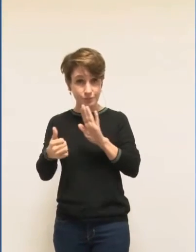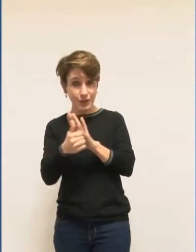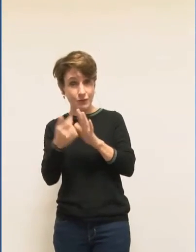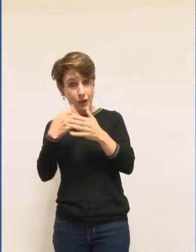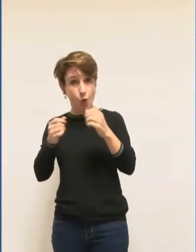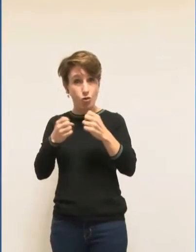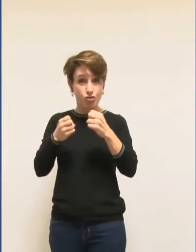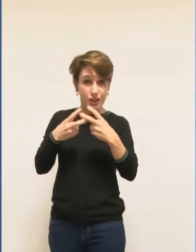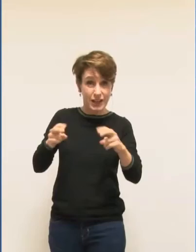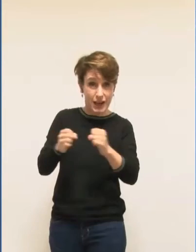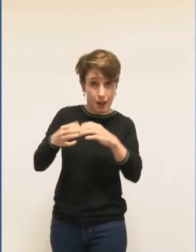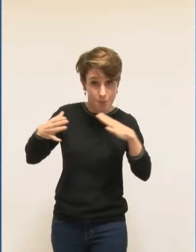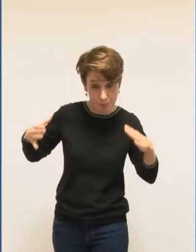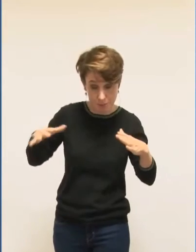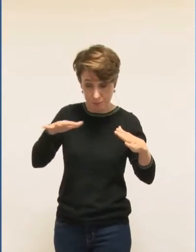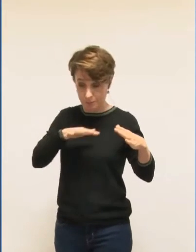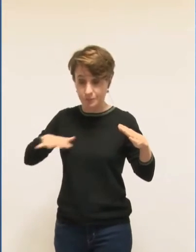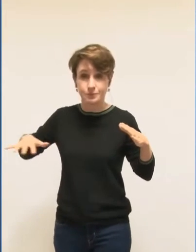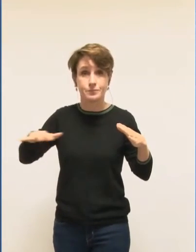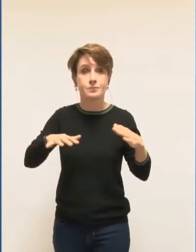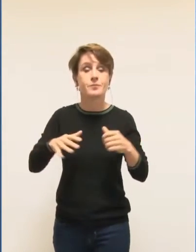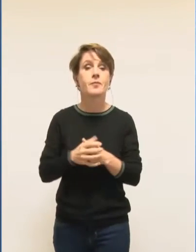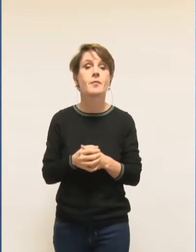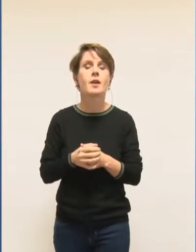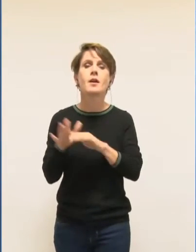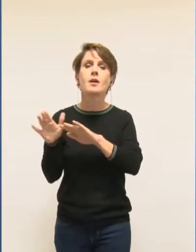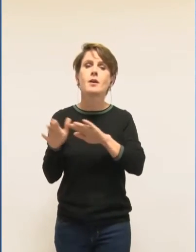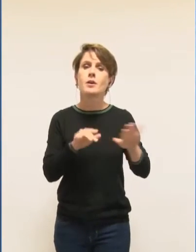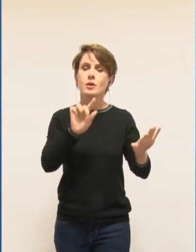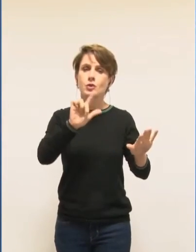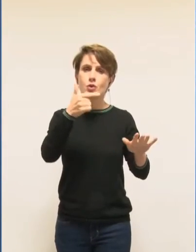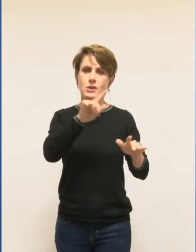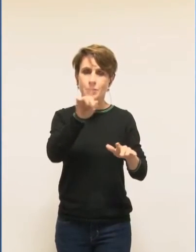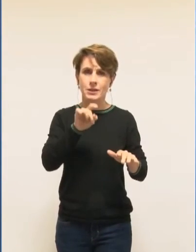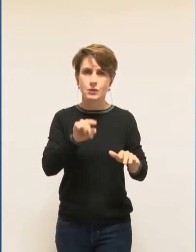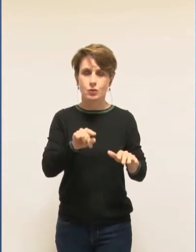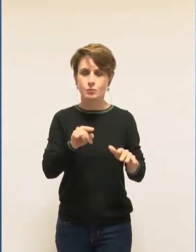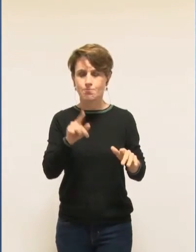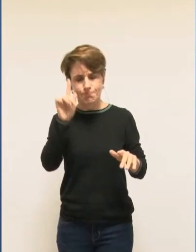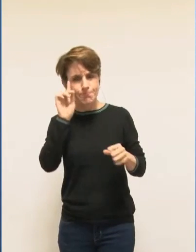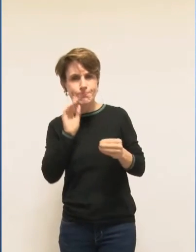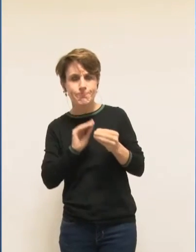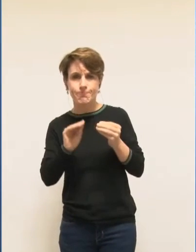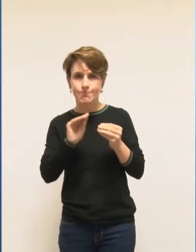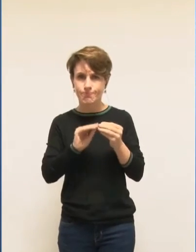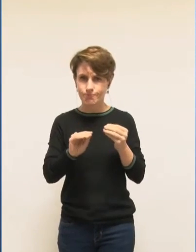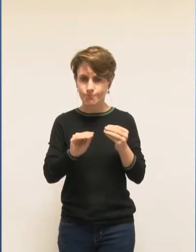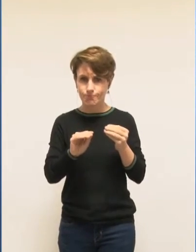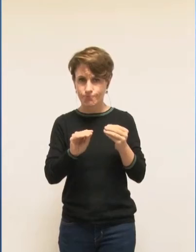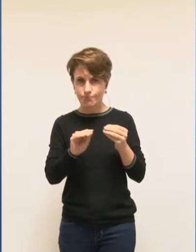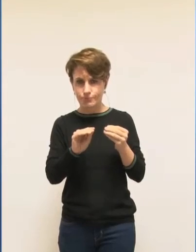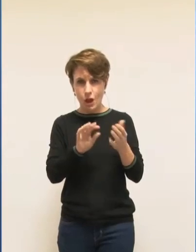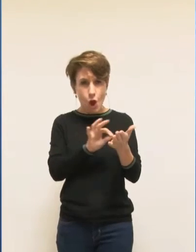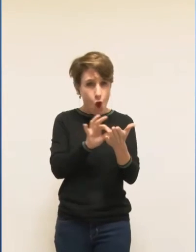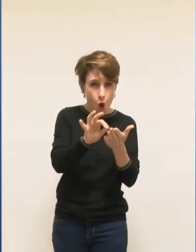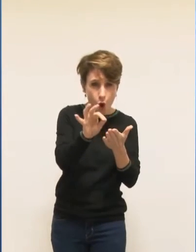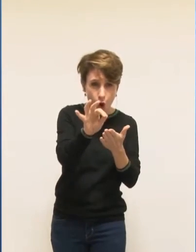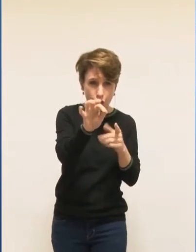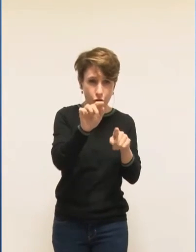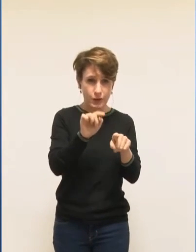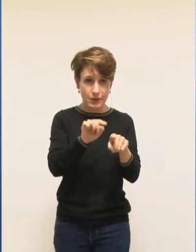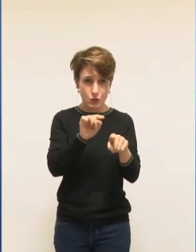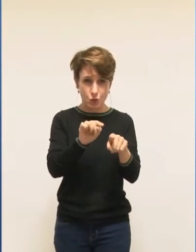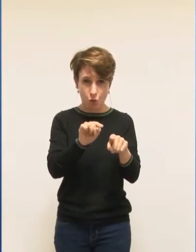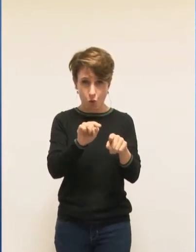sein de notre métropole. Deuxième question, est-ce que ces orientations œuvrent délibérément en faveur d'une plus